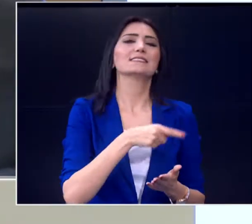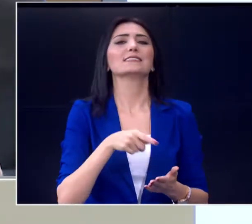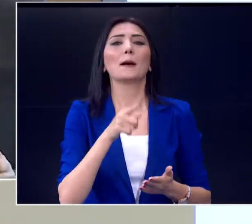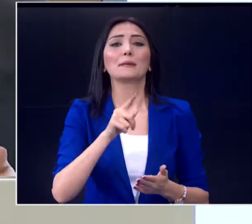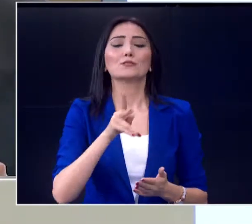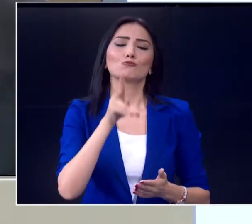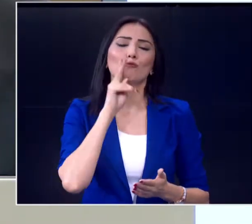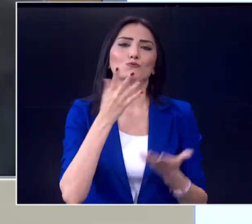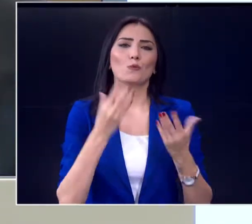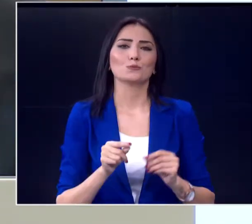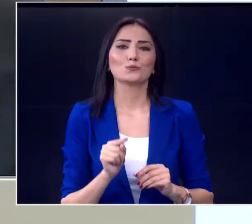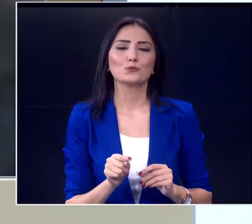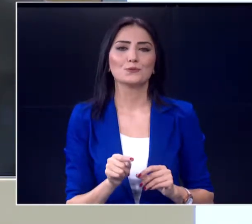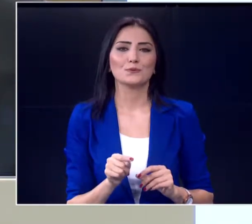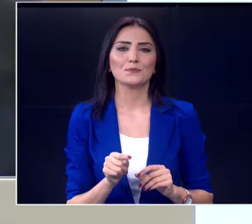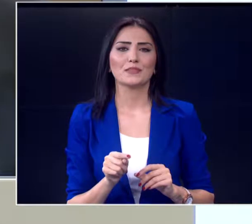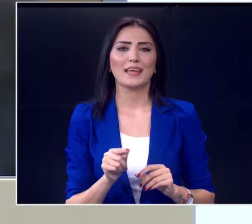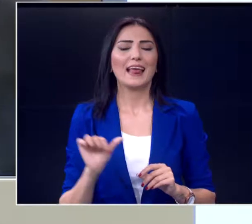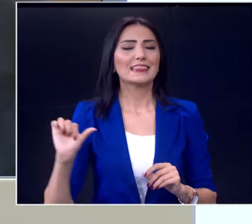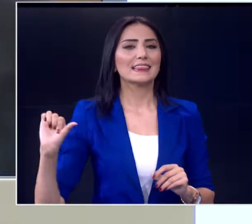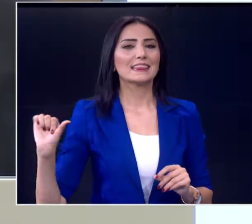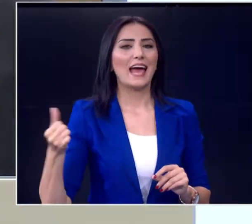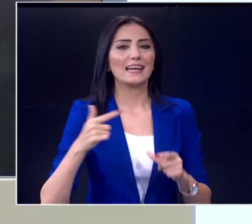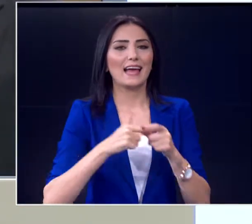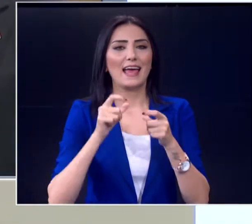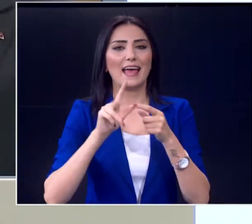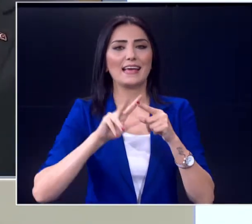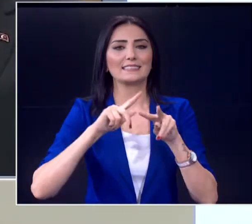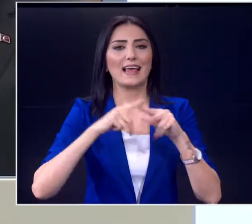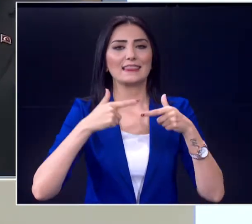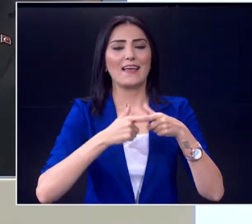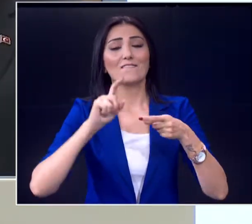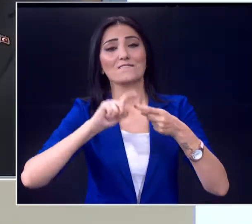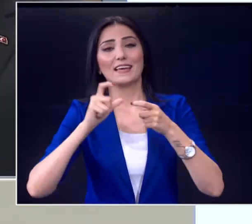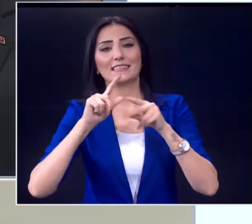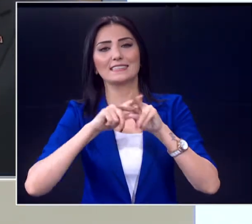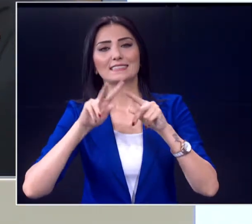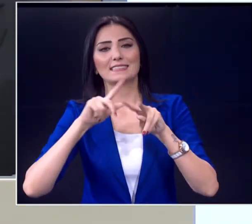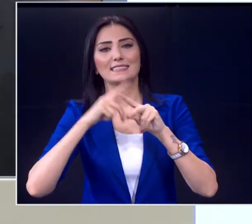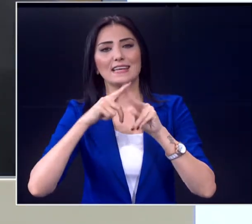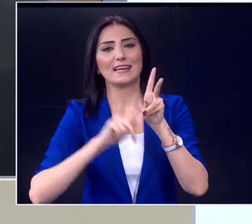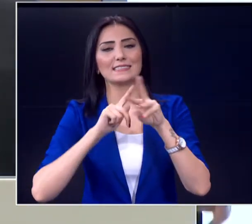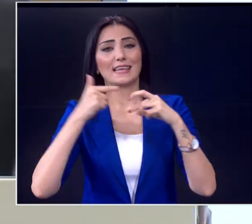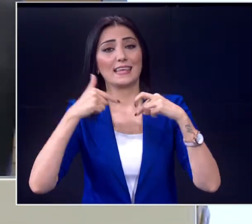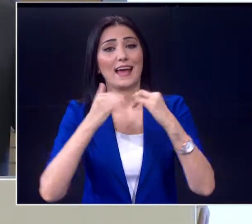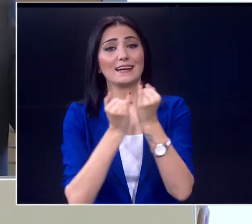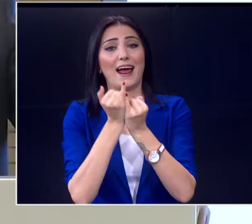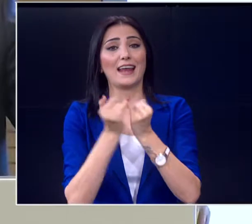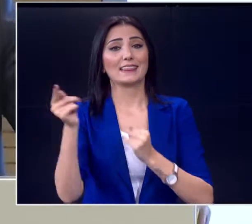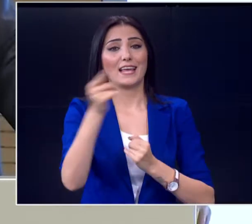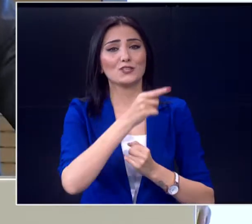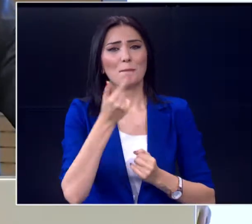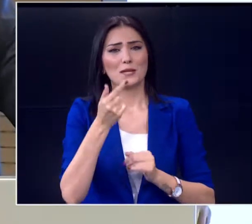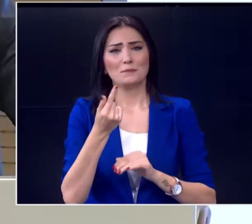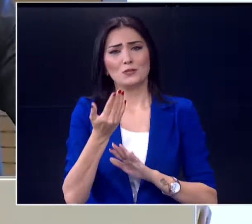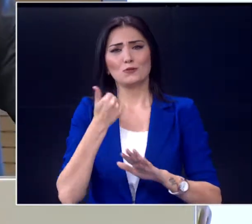bir sonucudur. Değerli esnaf ve sanatkar kardeşlerim, az önce başkanımız da ifade